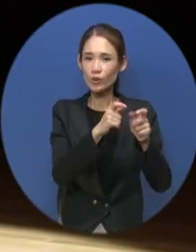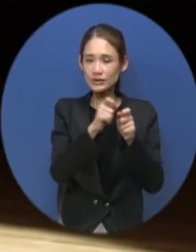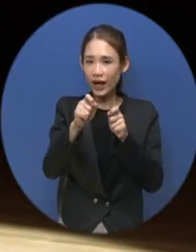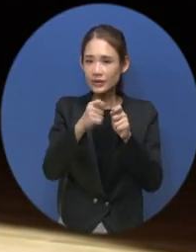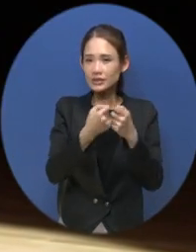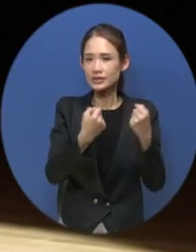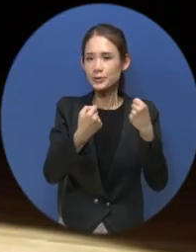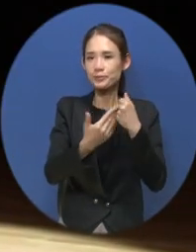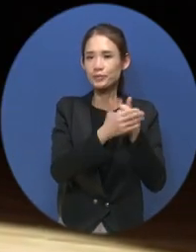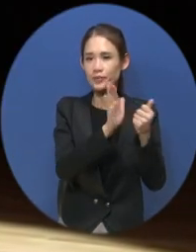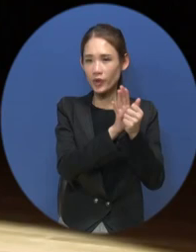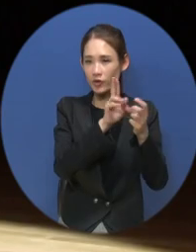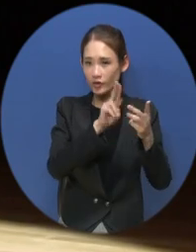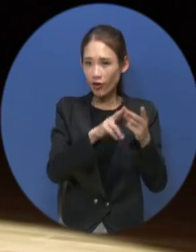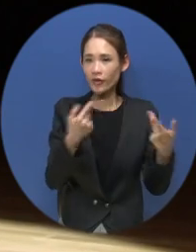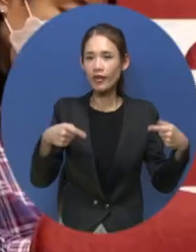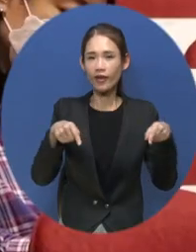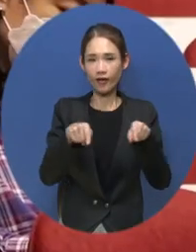순천풀뿌리교육자치협력센터와 공동으로